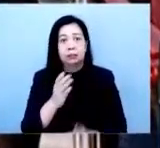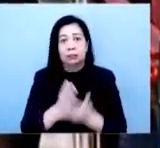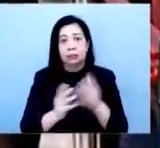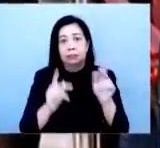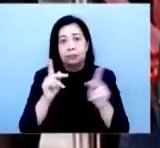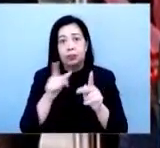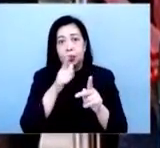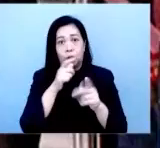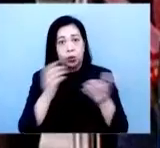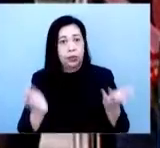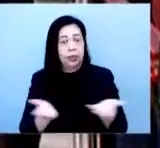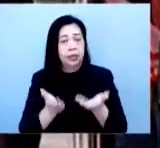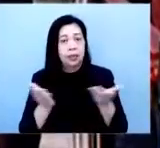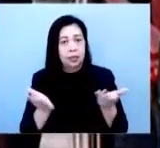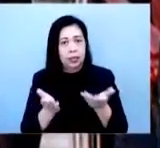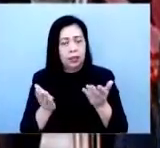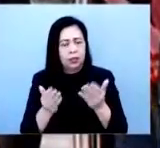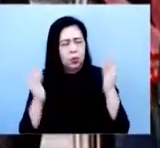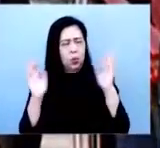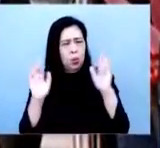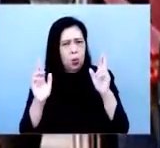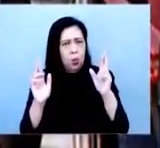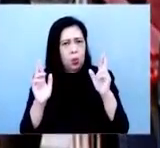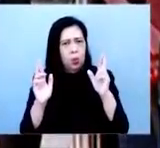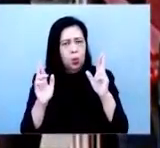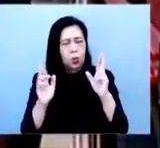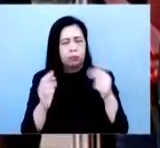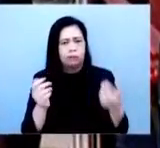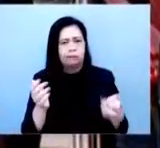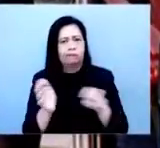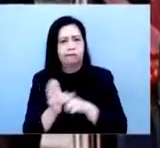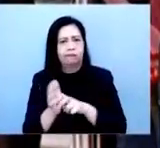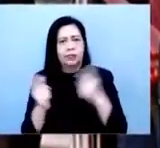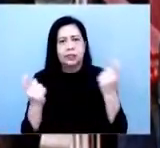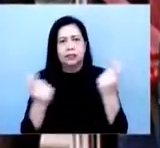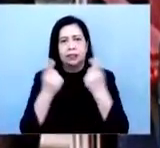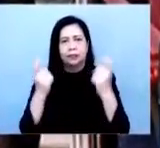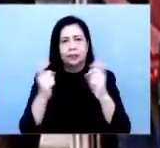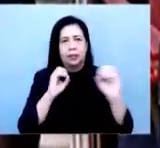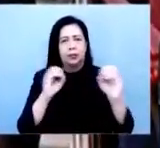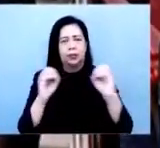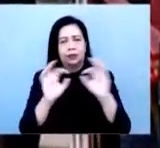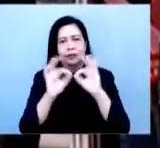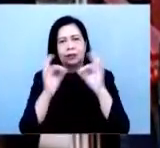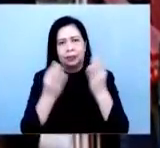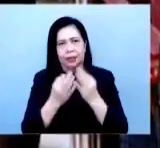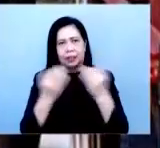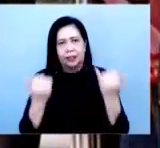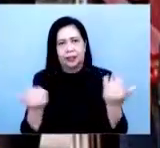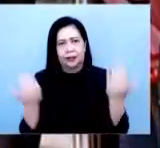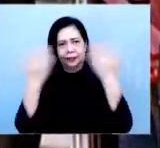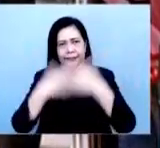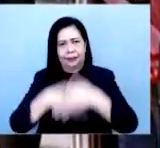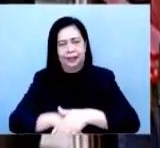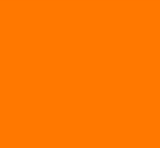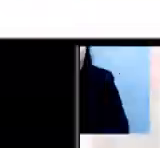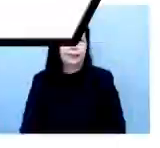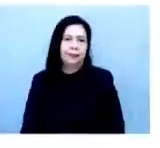na narito ngayon ay umaasa na makakahabol pa sa selebrasyon ng kani-kanilang pamilya ngayong gabi.